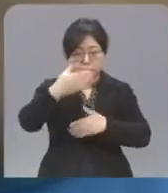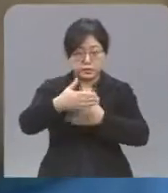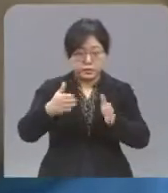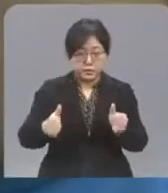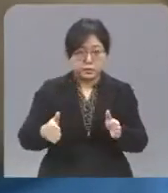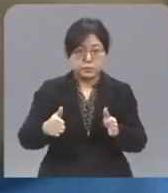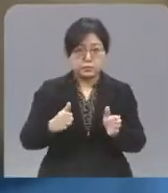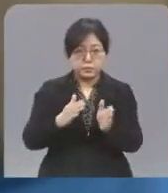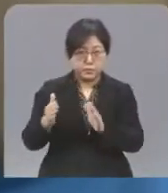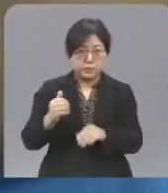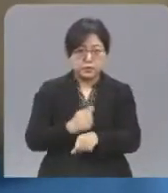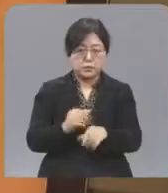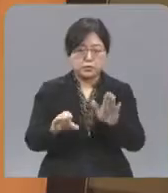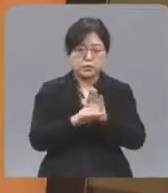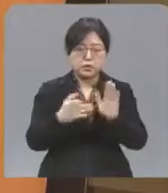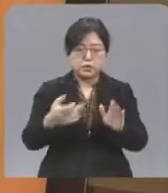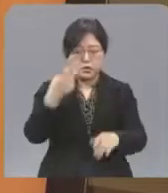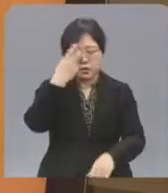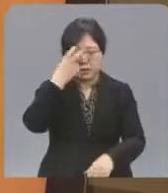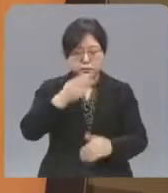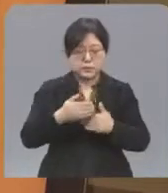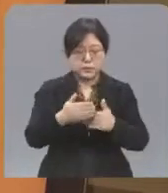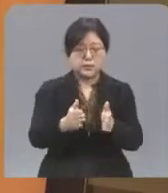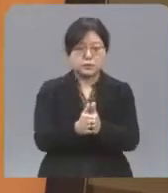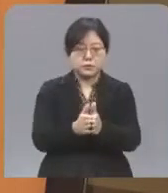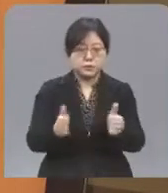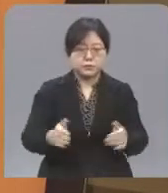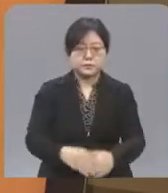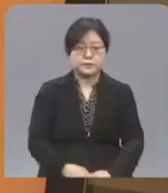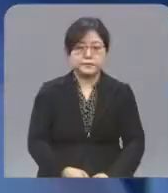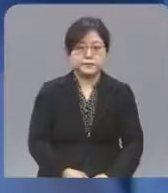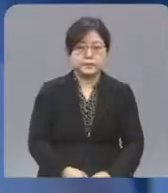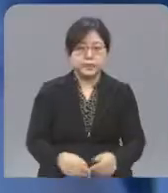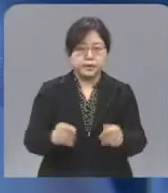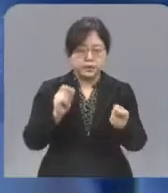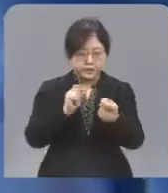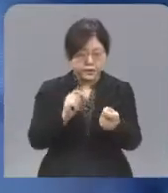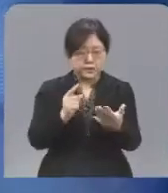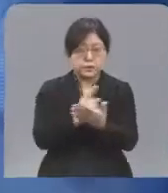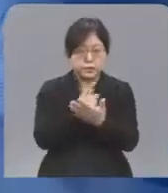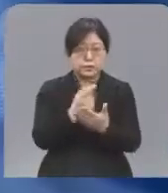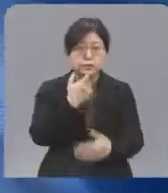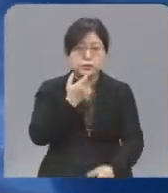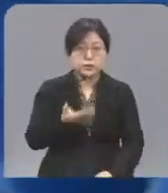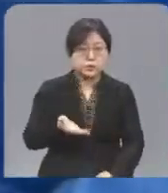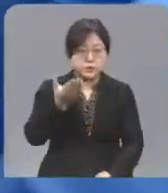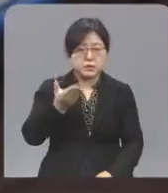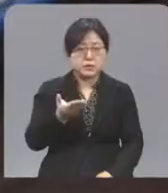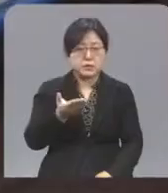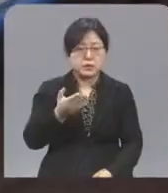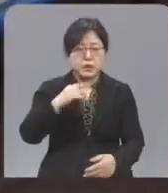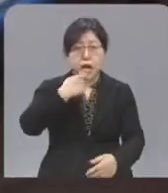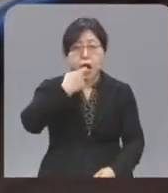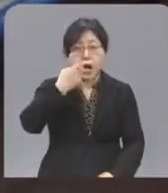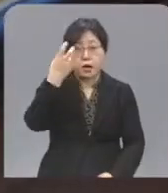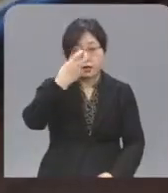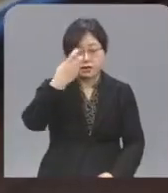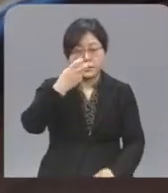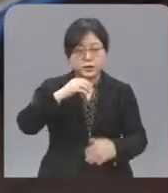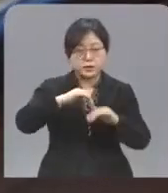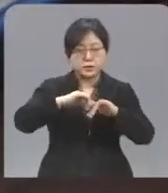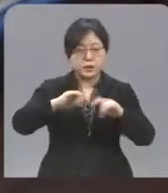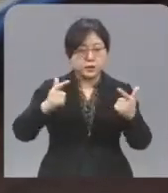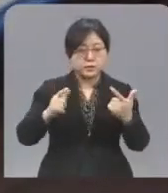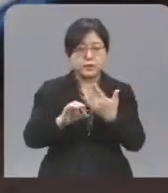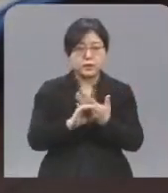마련하고 코로나19 진단 검사를 시작했습니다. 밀접 접촉자나 60세 이상 등 유전자 증폭 검사 대상이